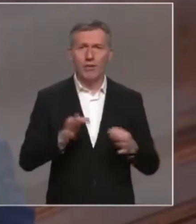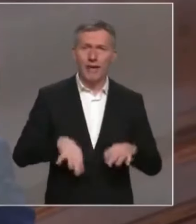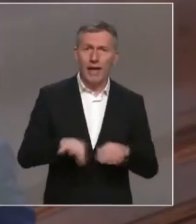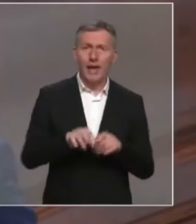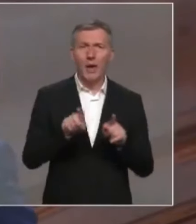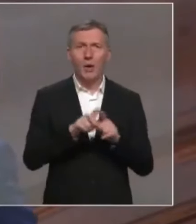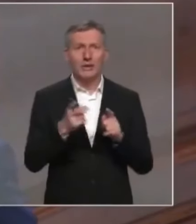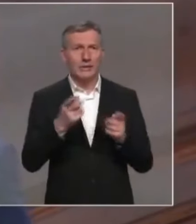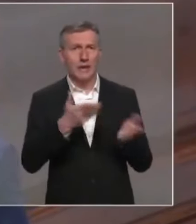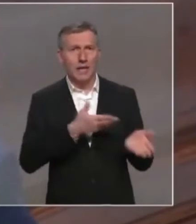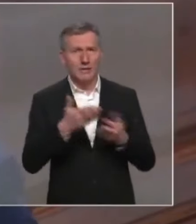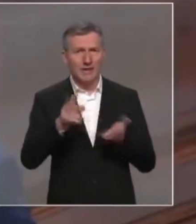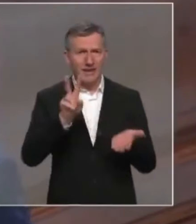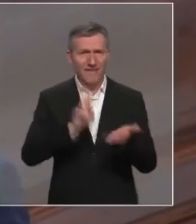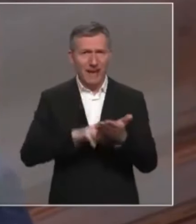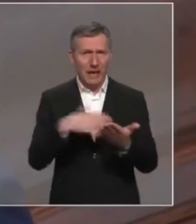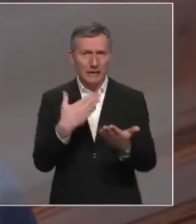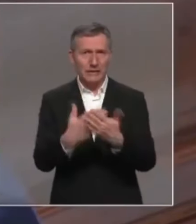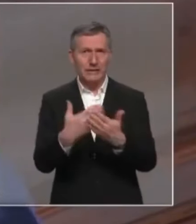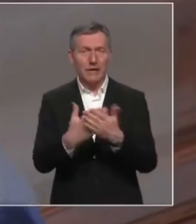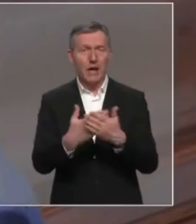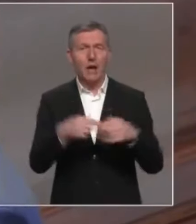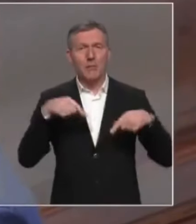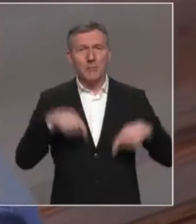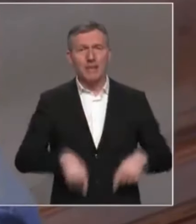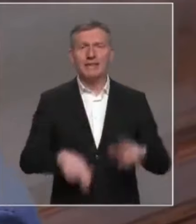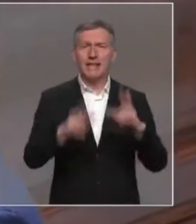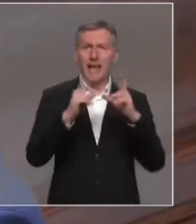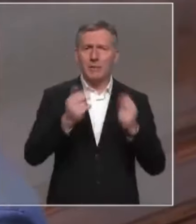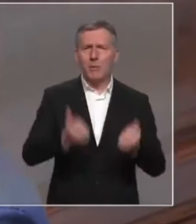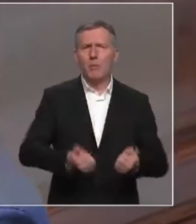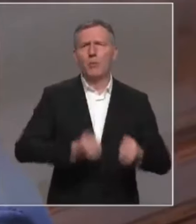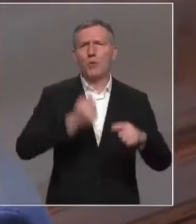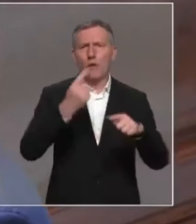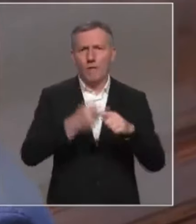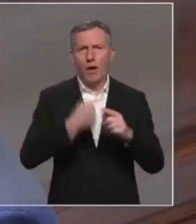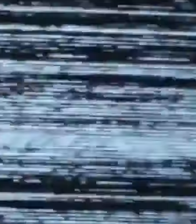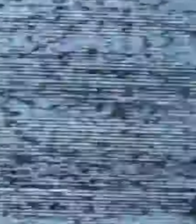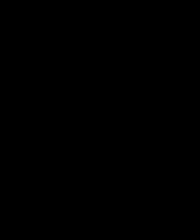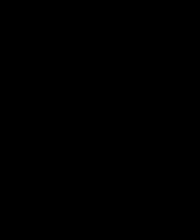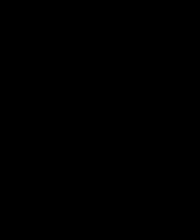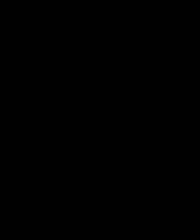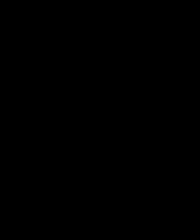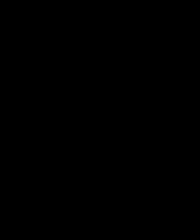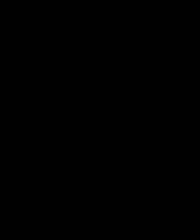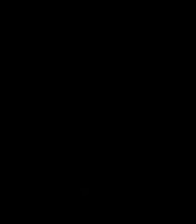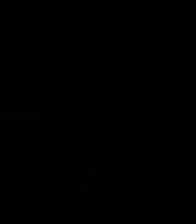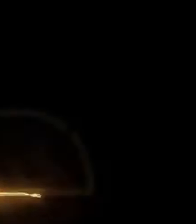réexportations. C'est ça la réalité. Sébastien Lecornu l'a dit et l'a répété à de très nombreuses reprises.